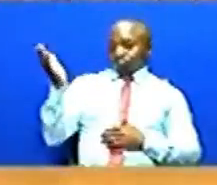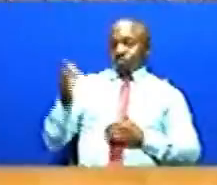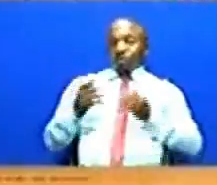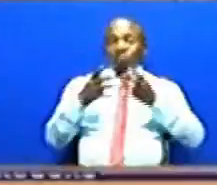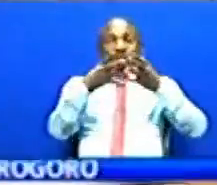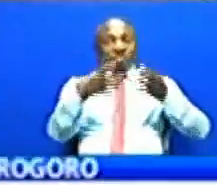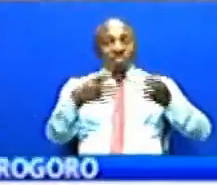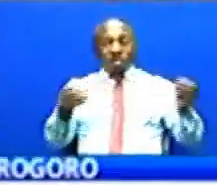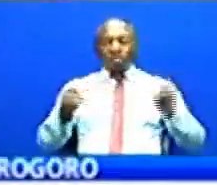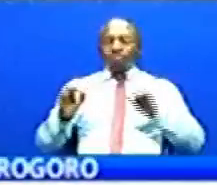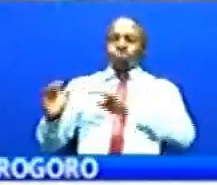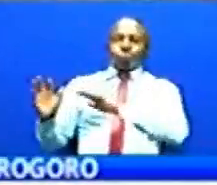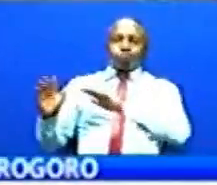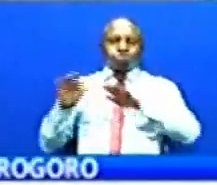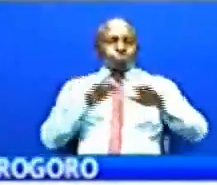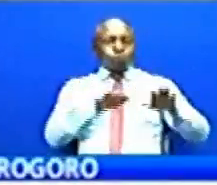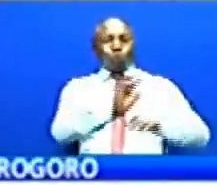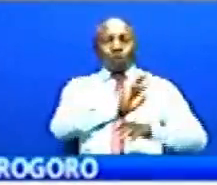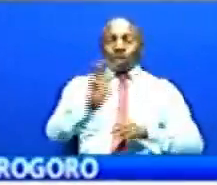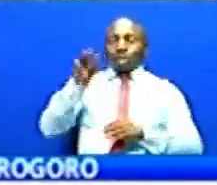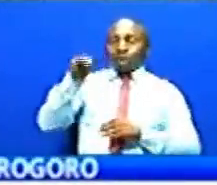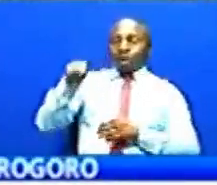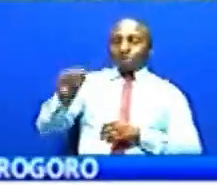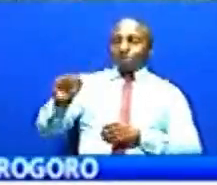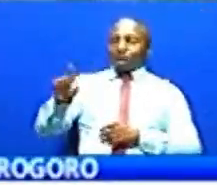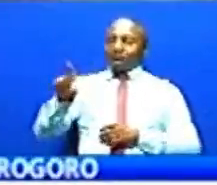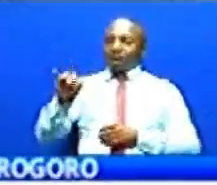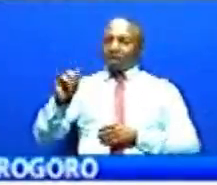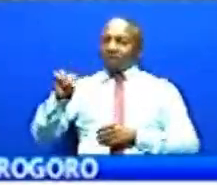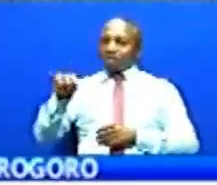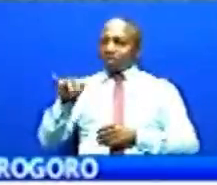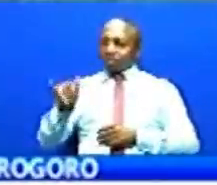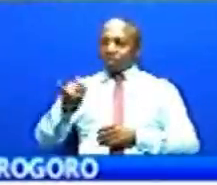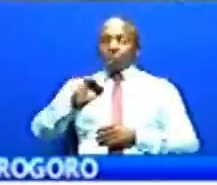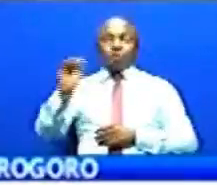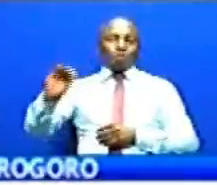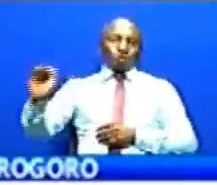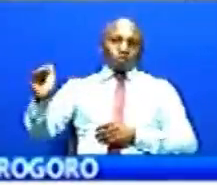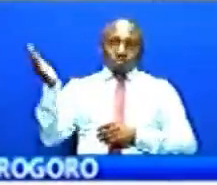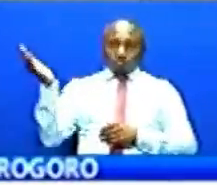madhara ya mafuriko wilayani Malinyi mkoani Morogoro.